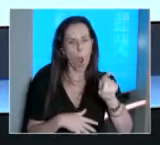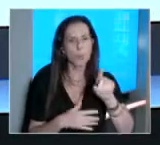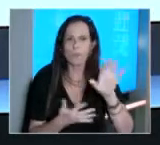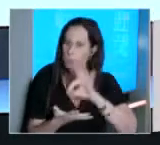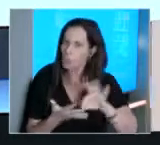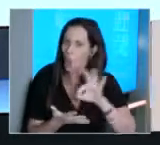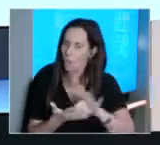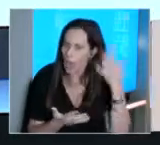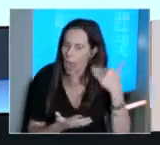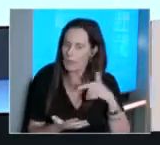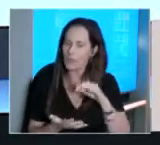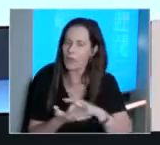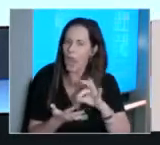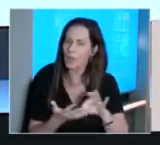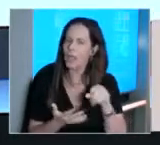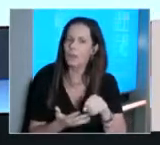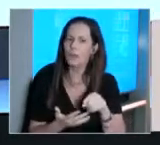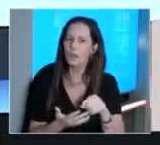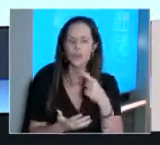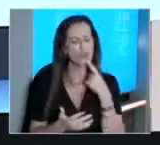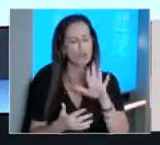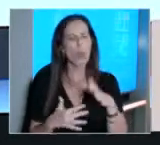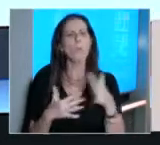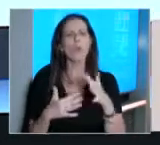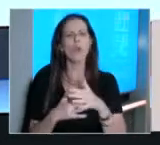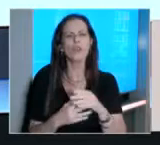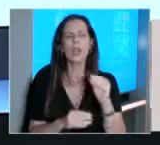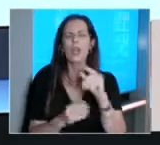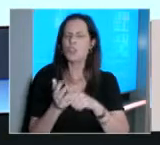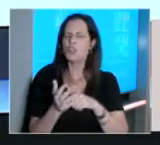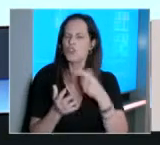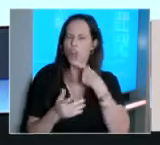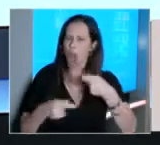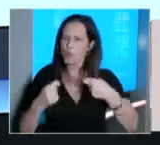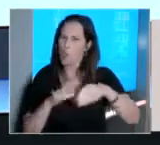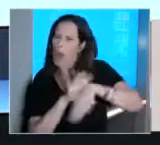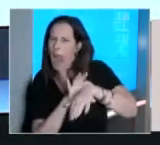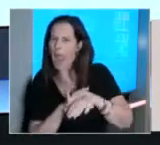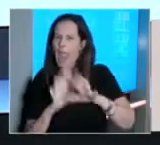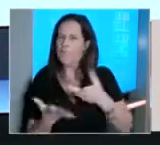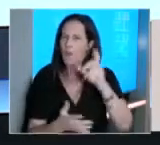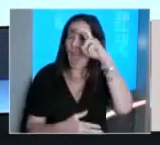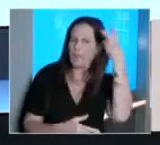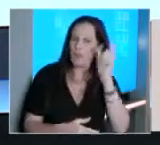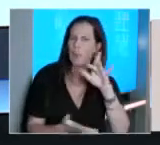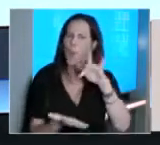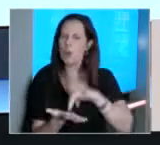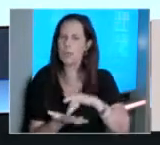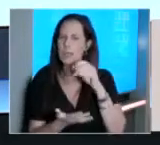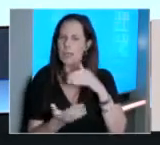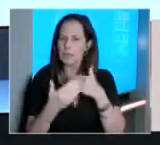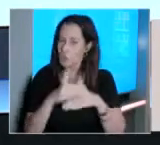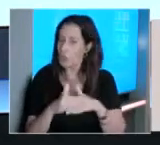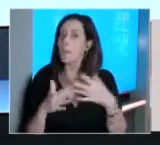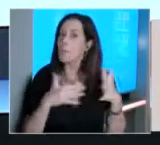די צעיר אז, כותב מאמר שבו הוא מבקר את השימוש הזה בכיכר השוק ריקה, איפה הערבים, למה הם לא נוכחים בשיר,